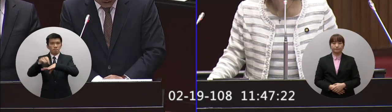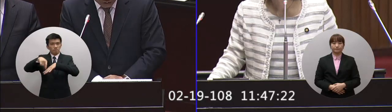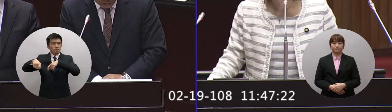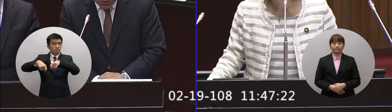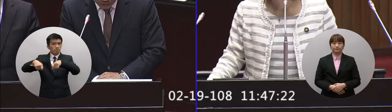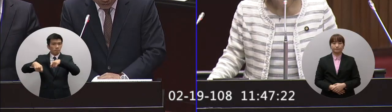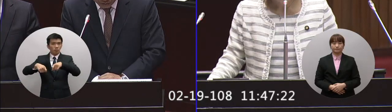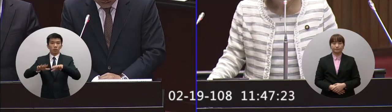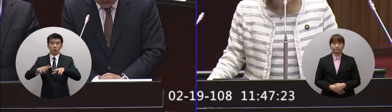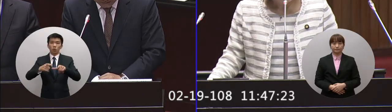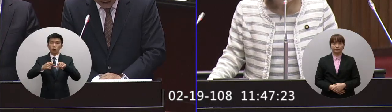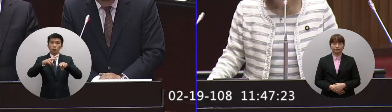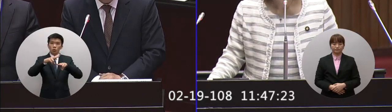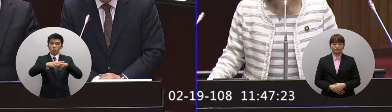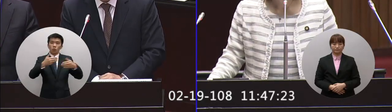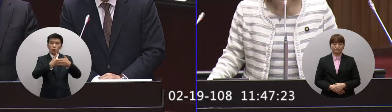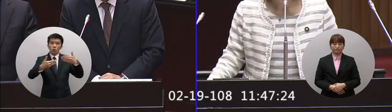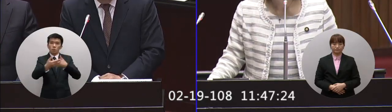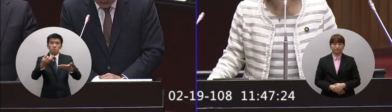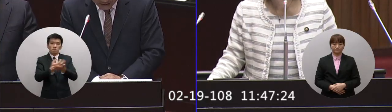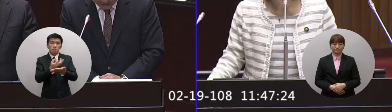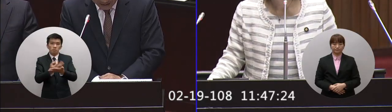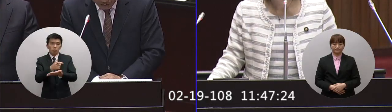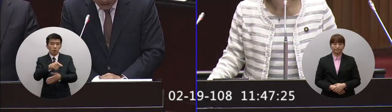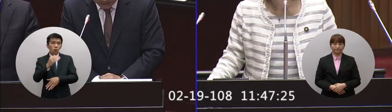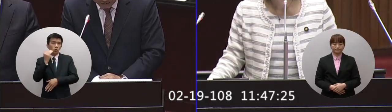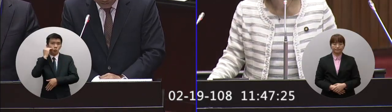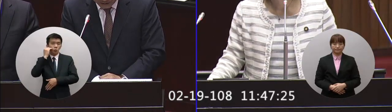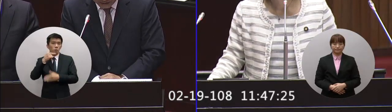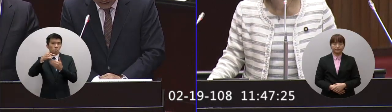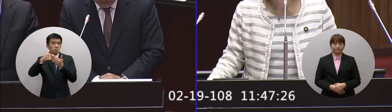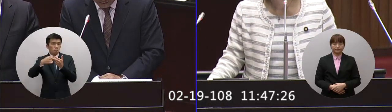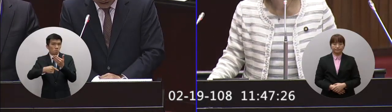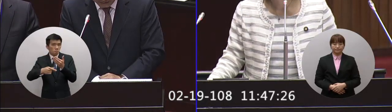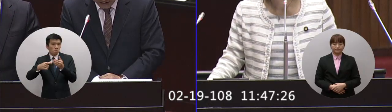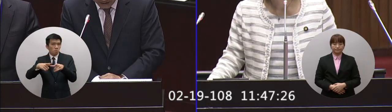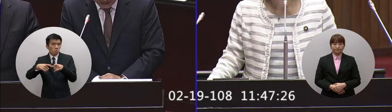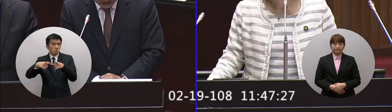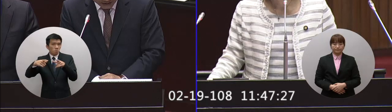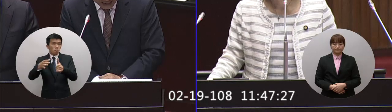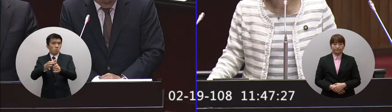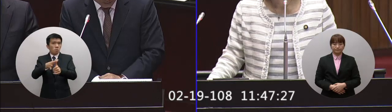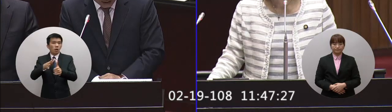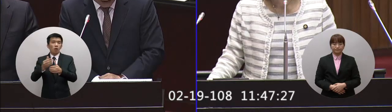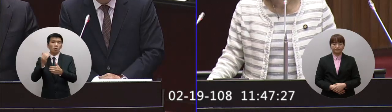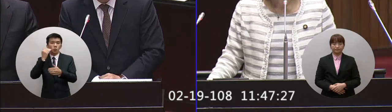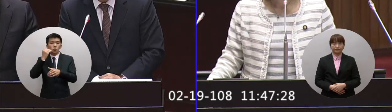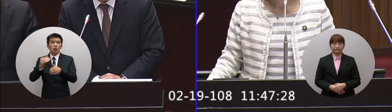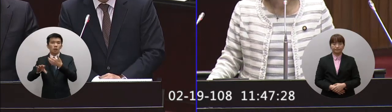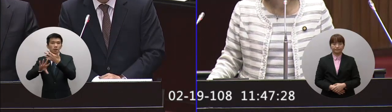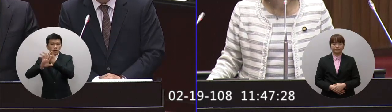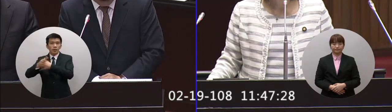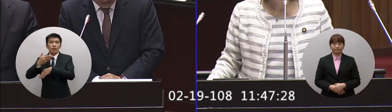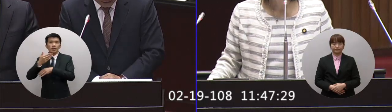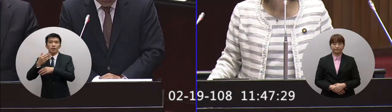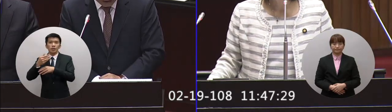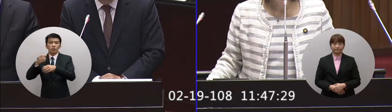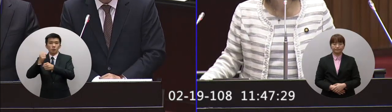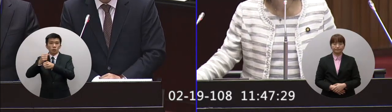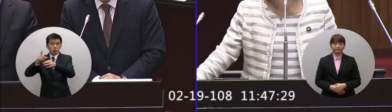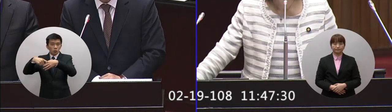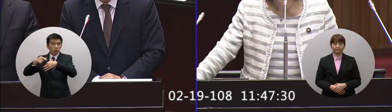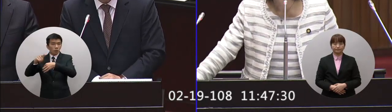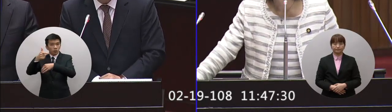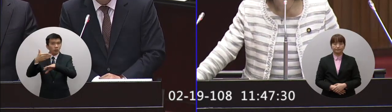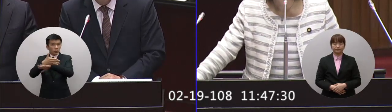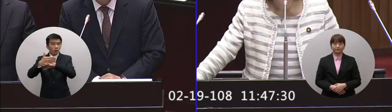啊，我想在公共运输不足的地方有条件的放宽一些非盈利车辆，还有非盈利社团也